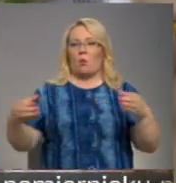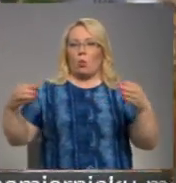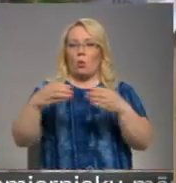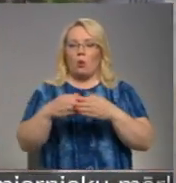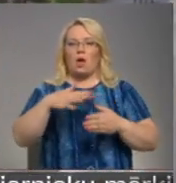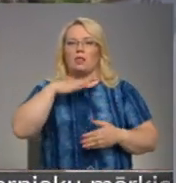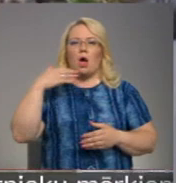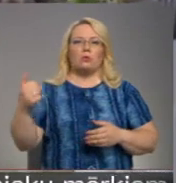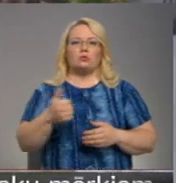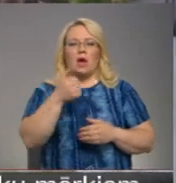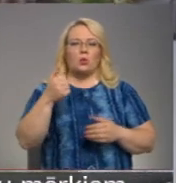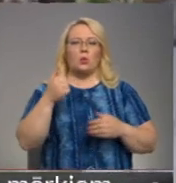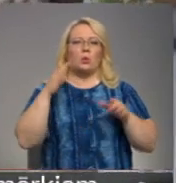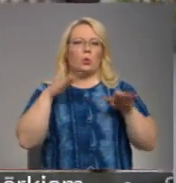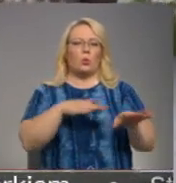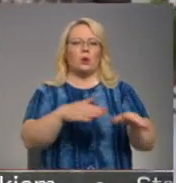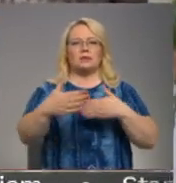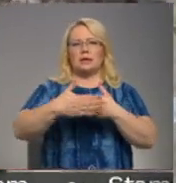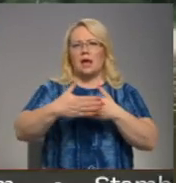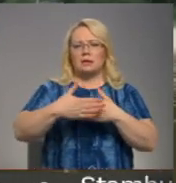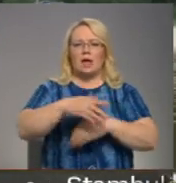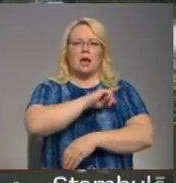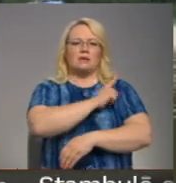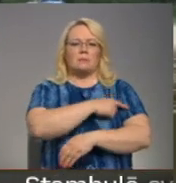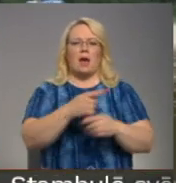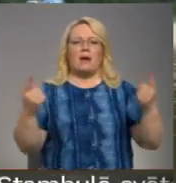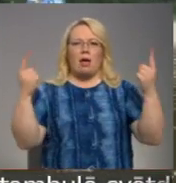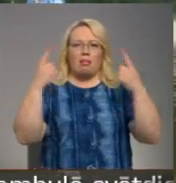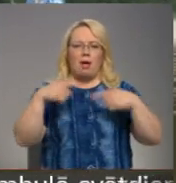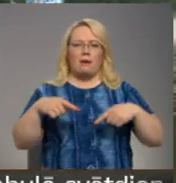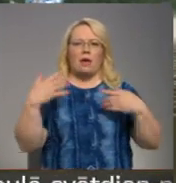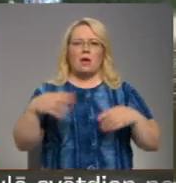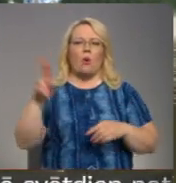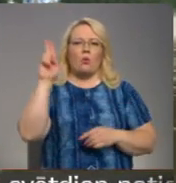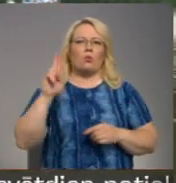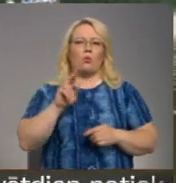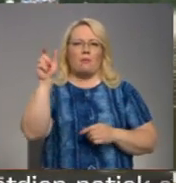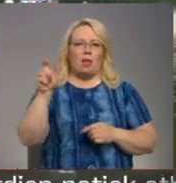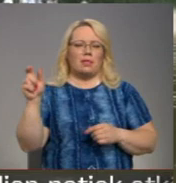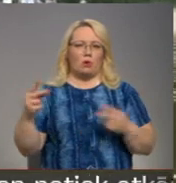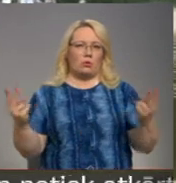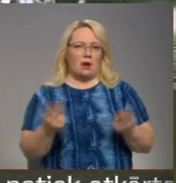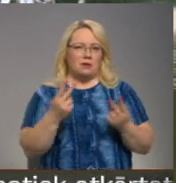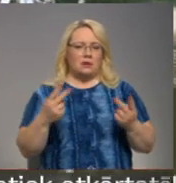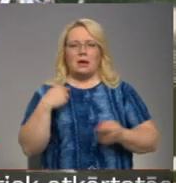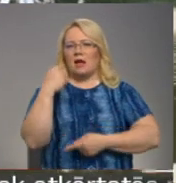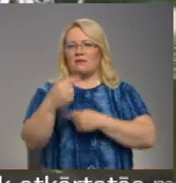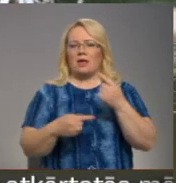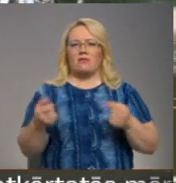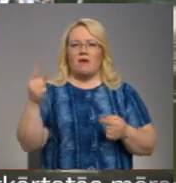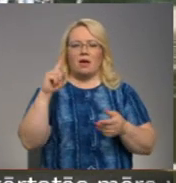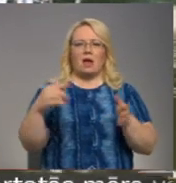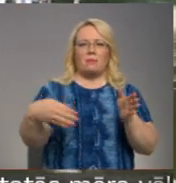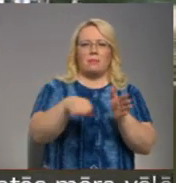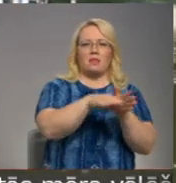gadus tikšanās jūras krastā pašā spēka laikā ir kļuvusi par jūrmalnieku tradīciju, kam aizvien vairāk pievienojas